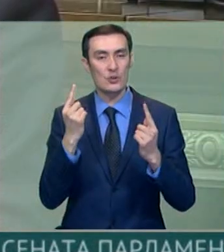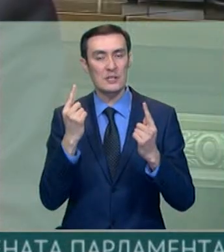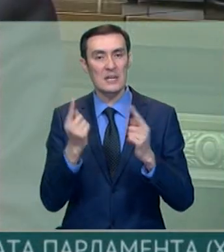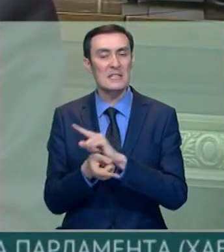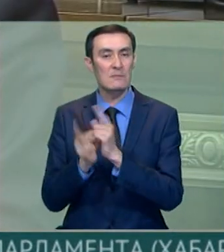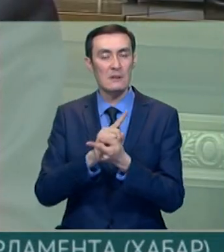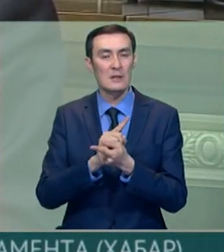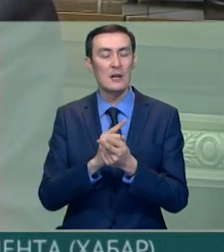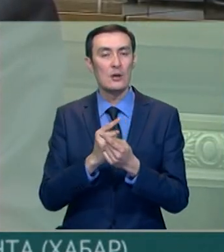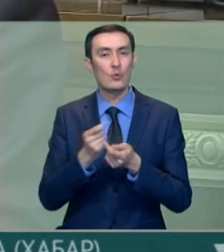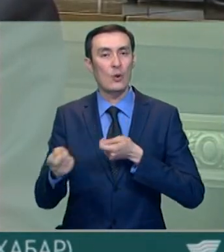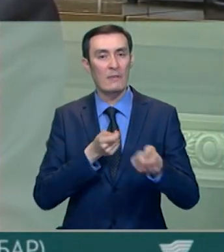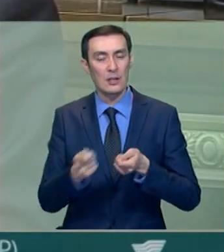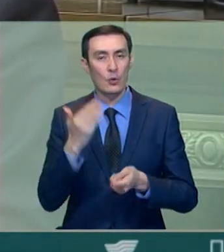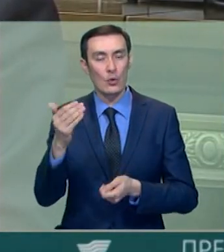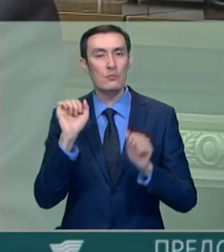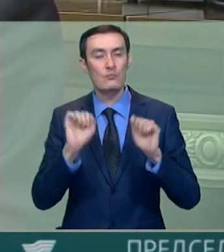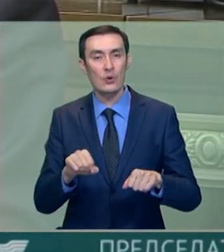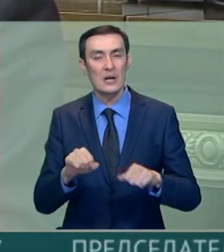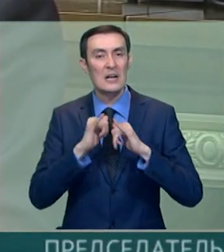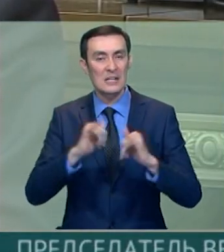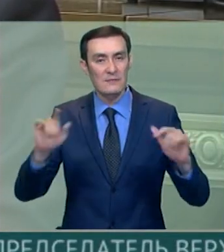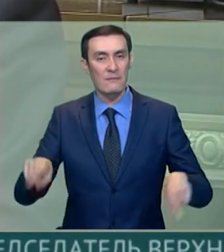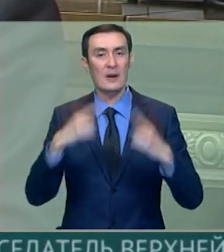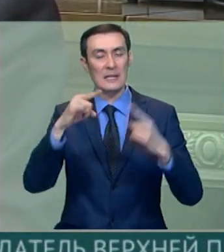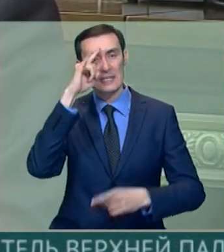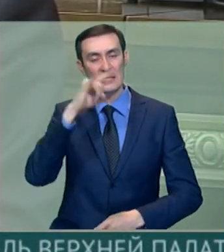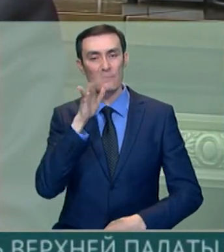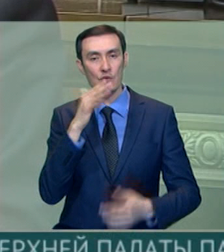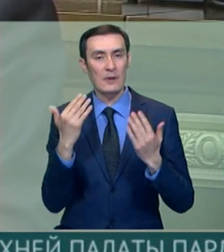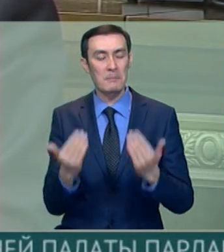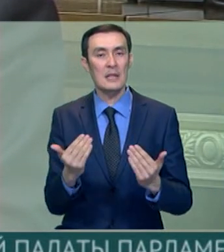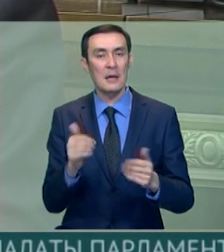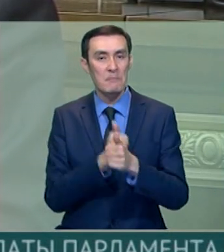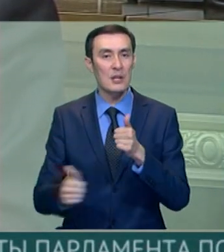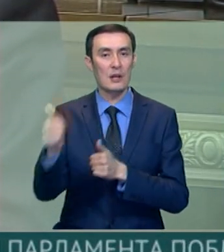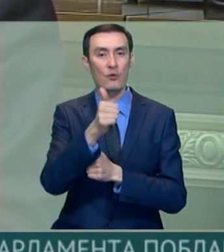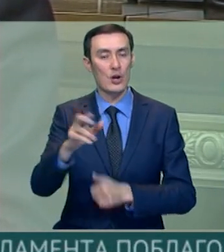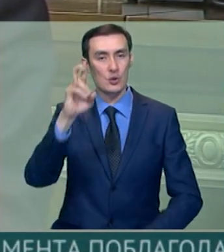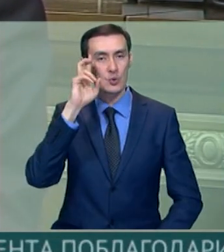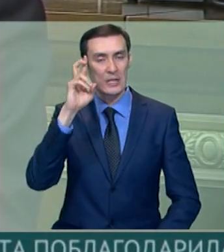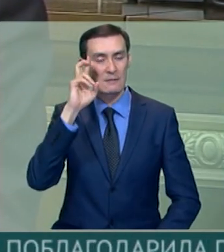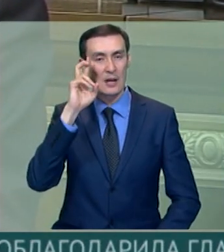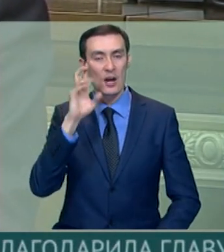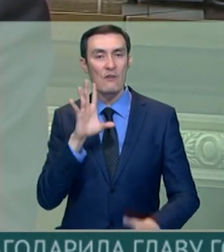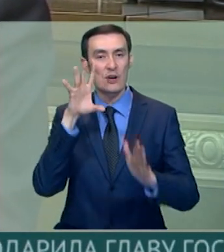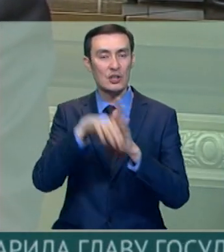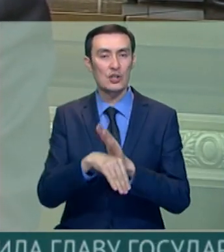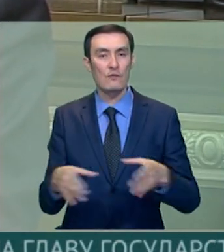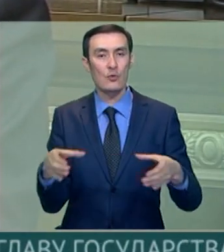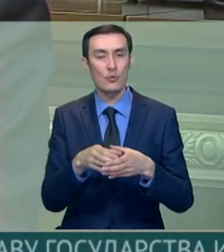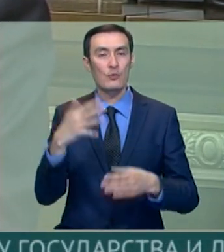реформатор. Он сумел трансформировать Казахстан в современное передовое государство, вошедшая в